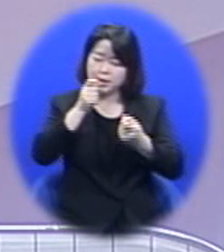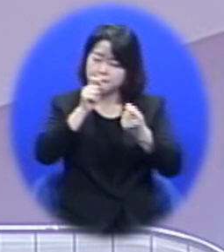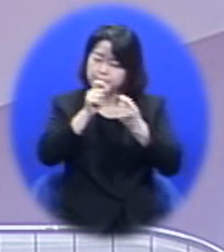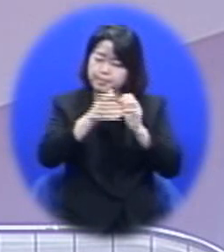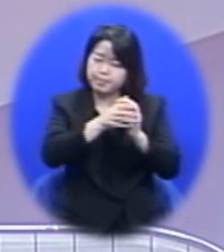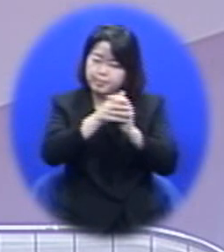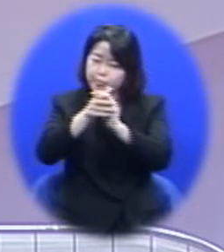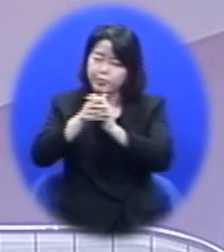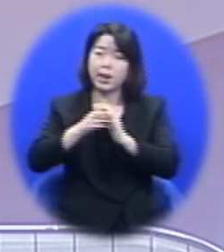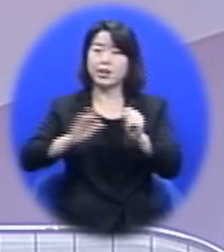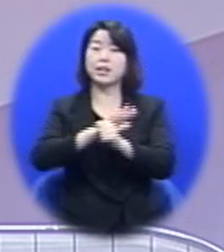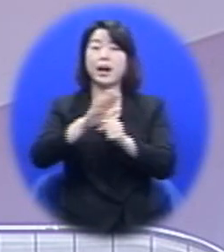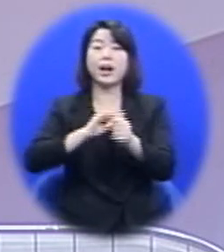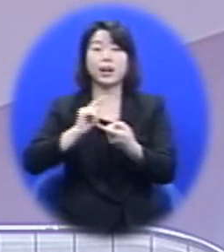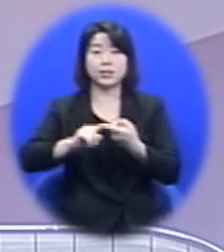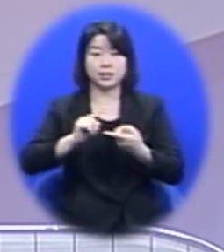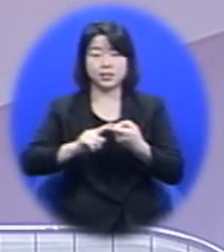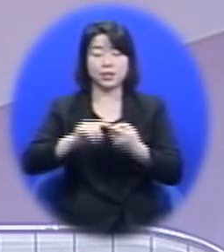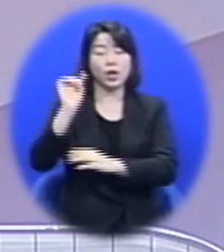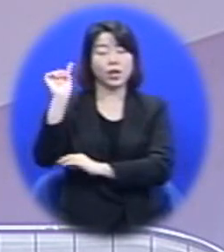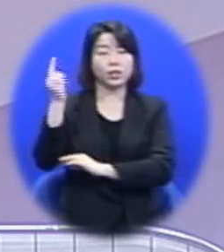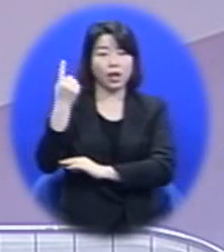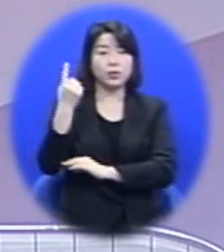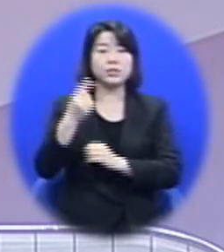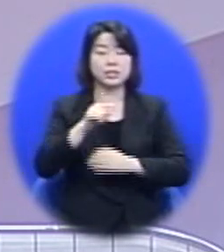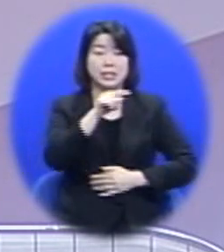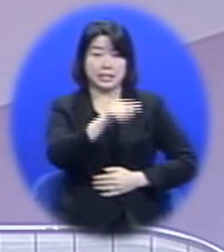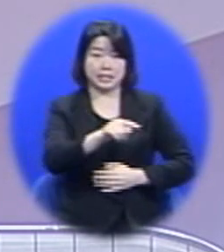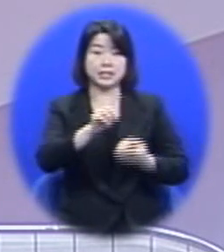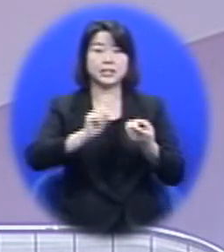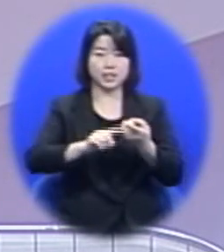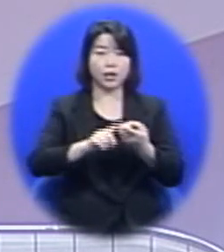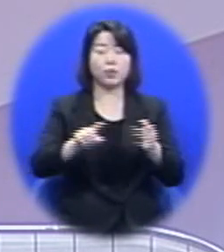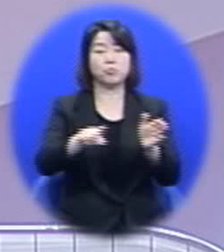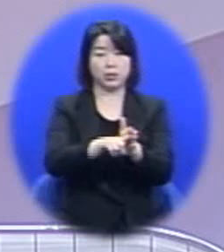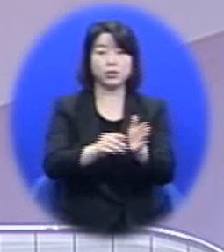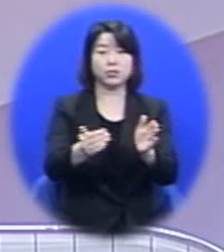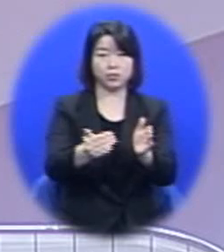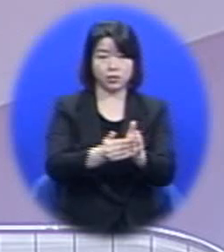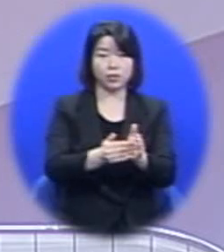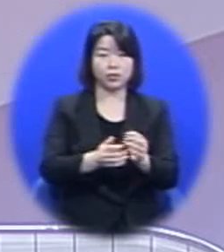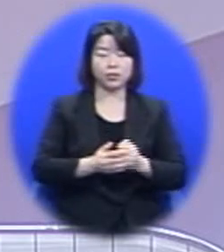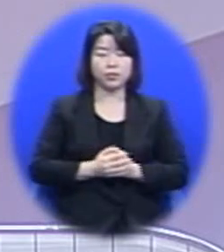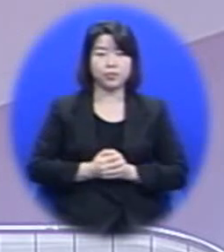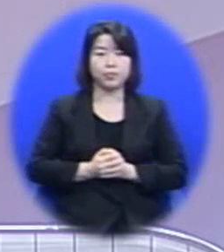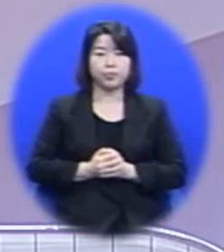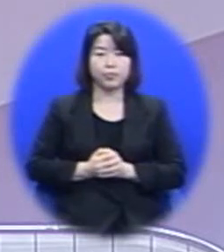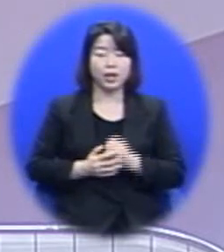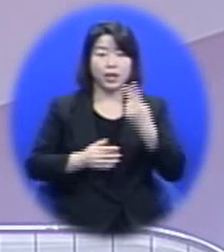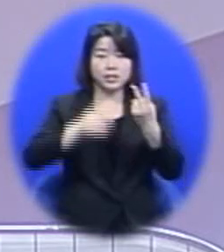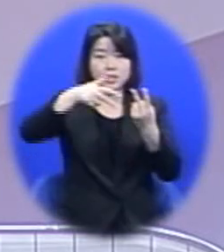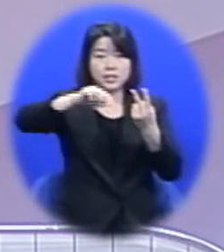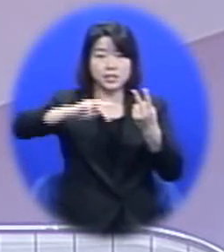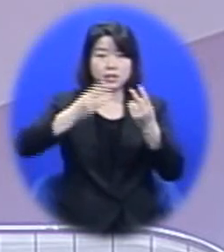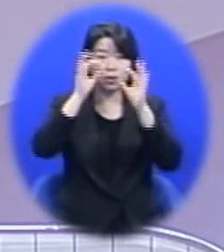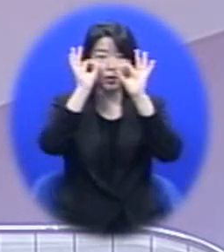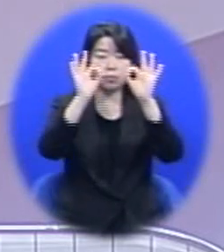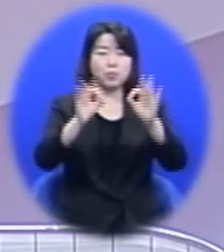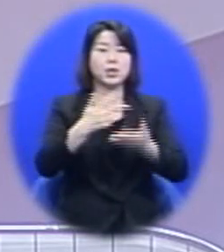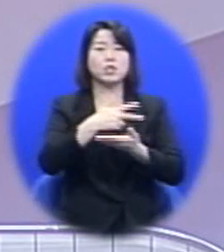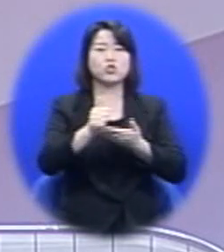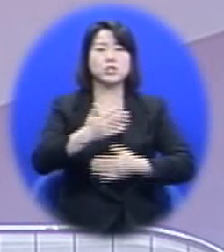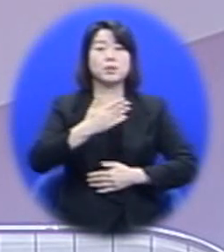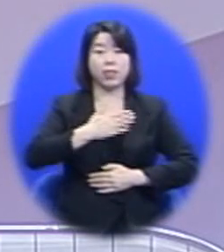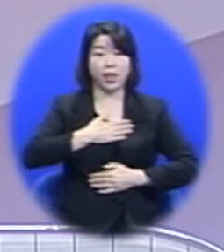가까이 사랑하시는지 다윗은 그대로 믿었습니다. 2절에 보면 주님은